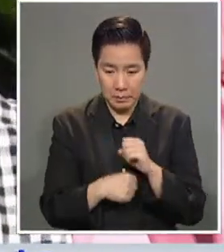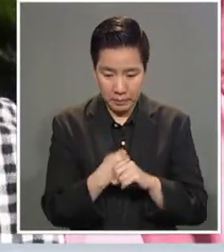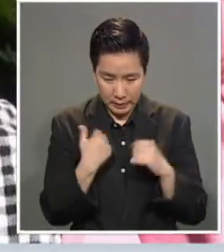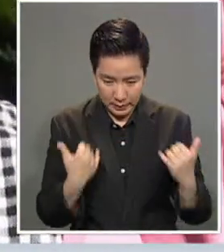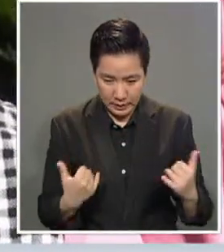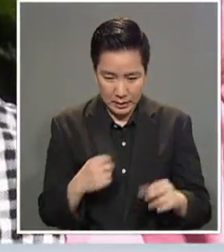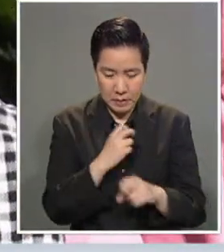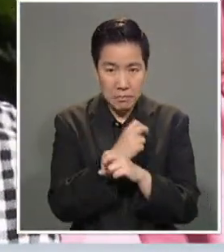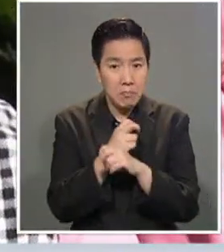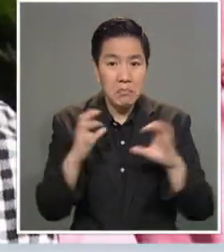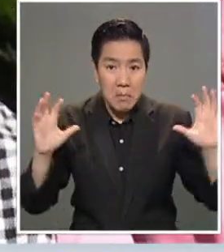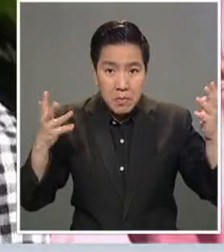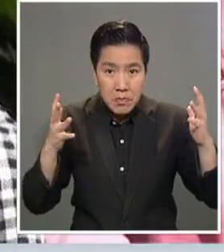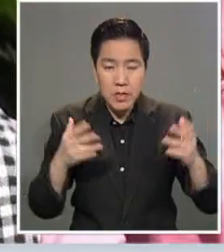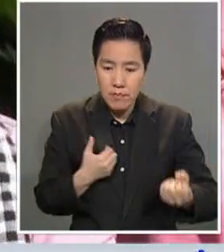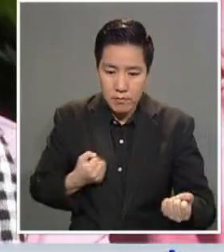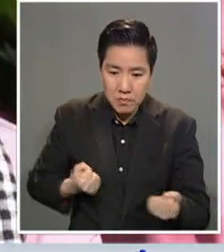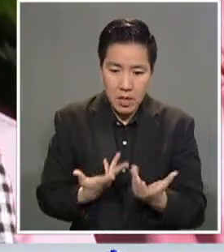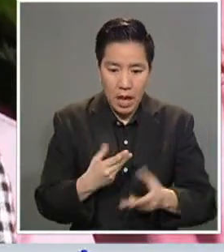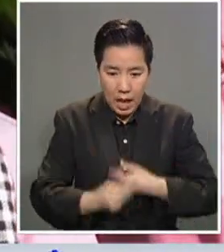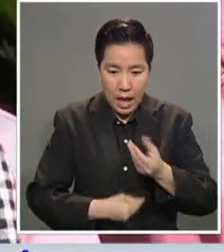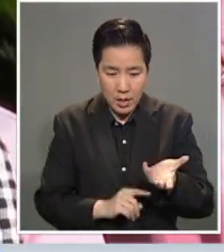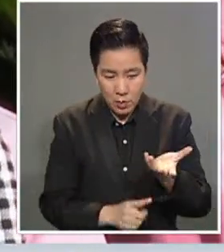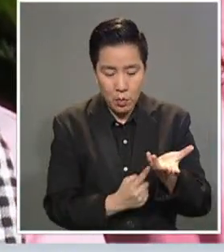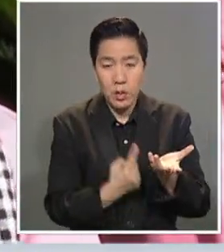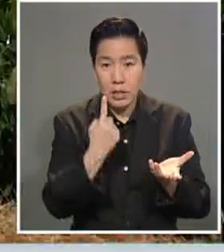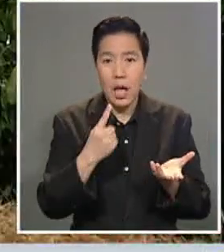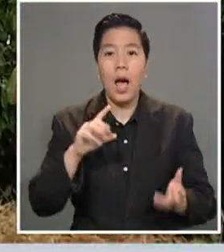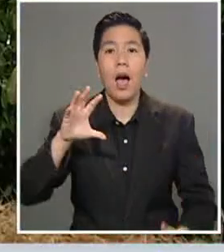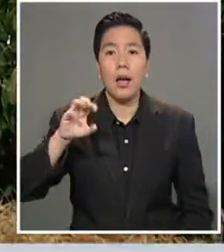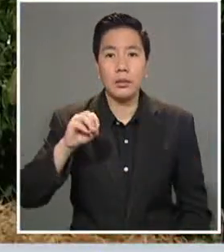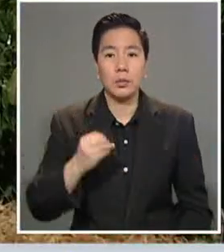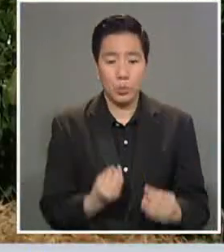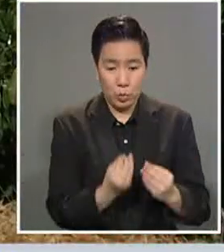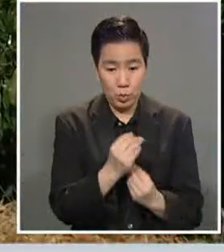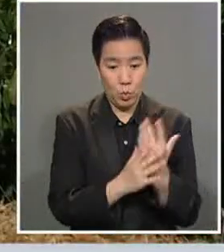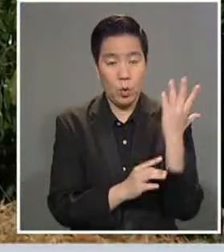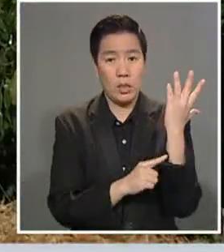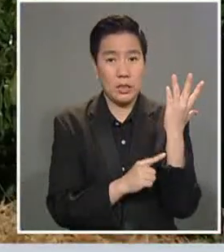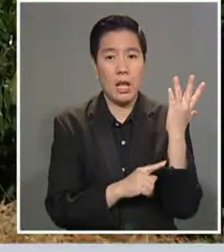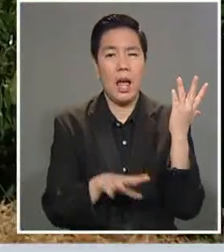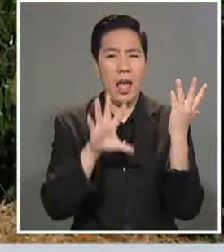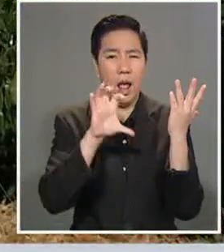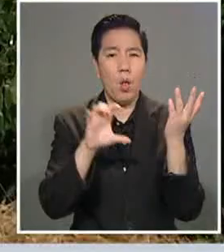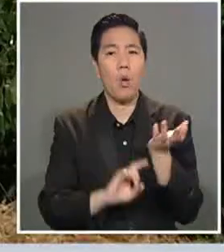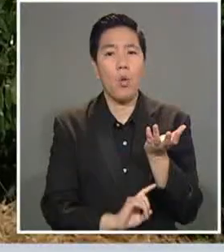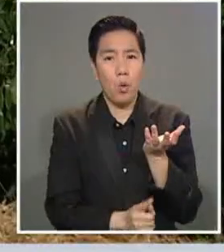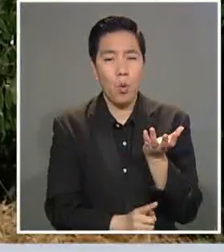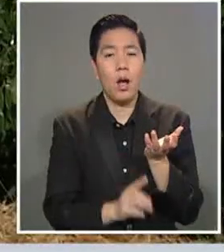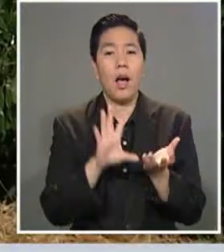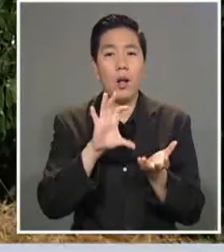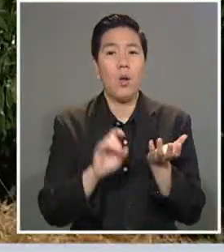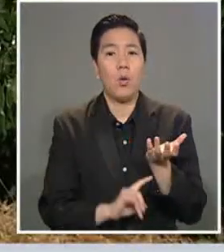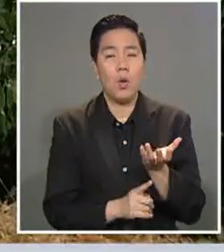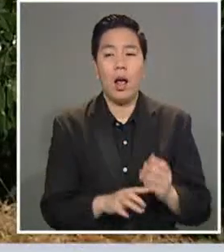เป็นปลอดภัยไม่มีสารพิษตกค้างเราขายได้ถึง50บาทค่ะ โอ้โห เพราะนั้นต้นเนี้ยมันไม่ต่ำกว่า500โลอะค่ะ 500โล ค ่ ะ